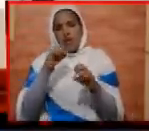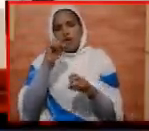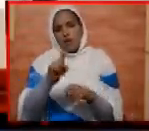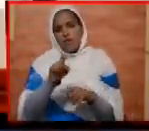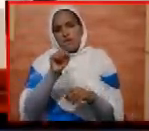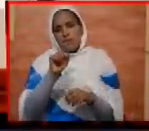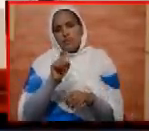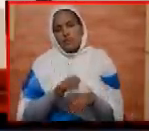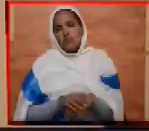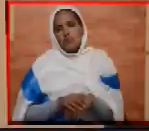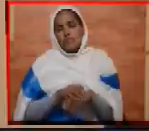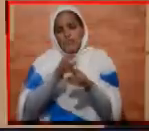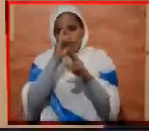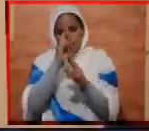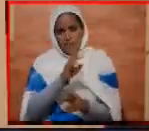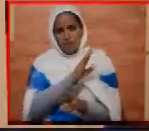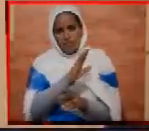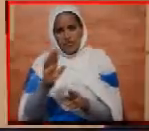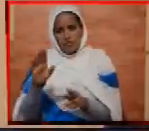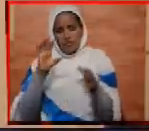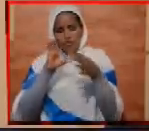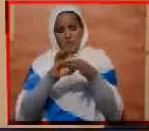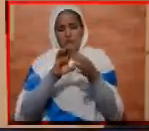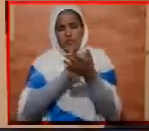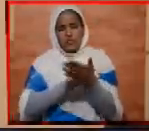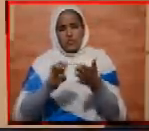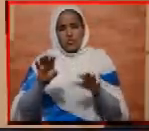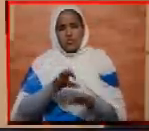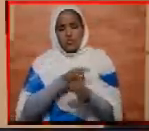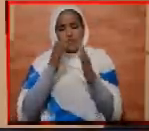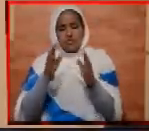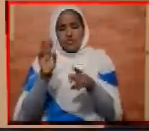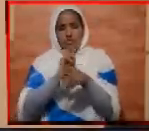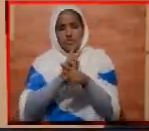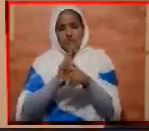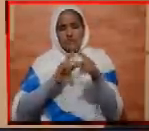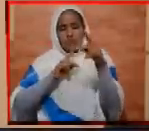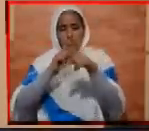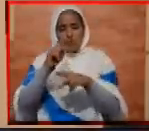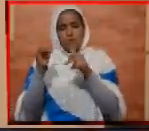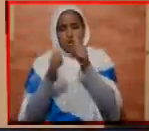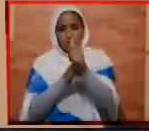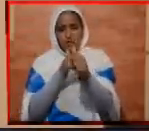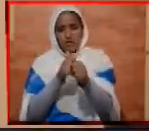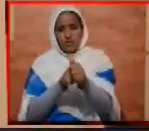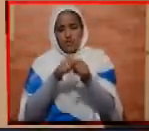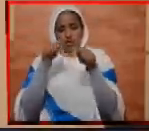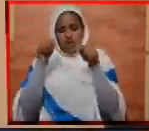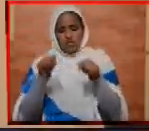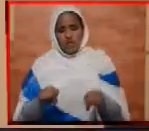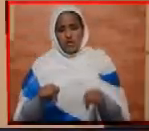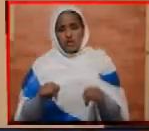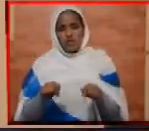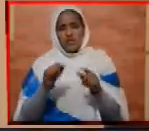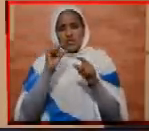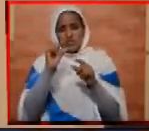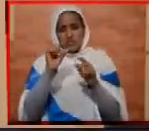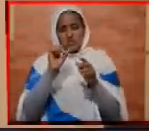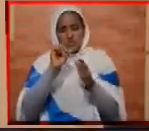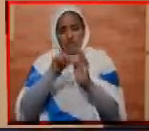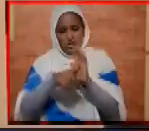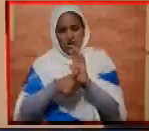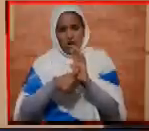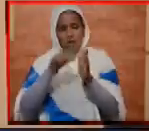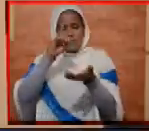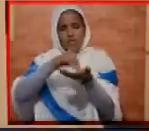መጠናከር ይገባቸዋል የተከበራችሁ የማህበረ ቅዱሳን መንፈሳዊ ቴሌቪዥን ማህበር ዘካታው ለዛሬ